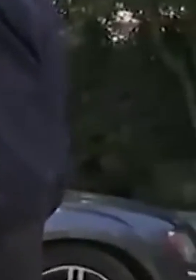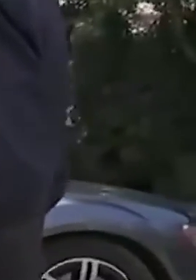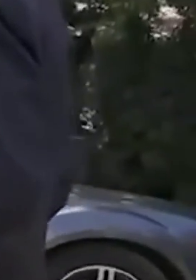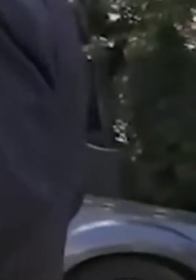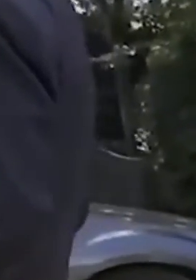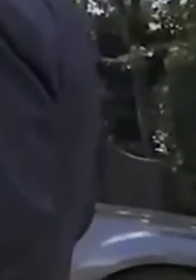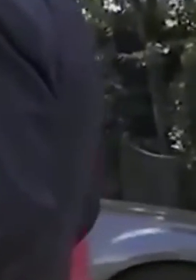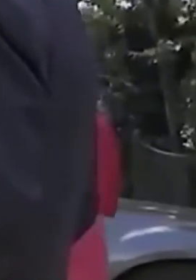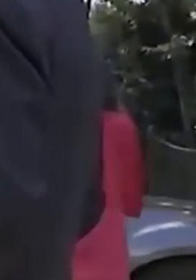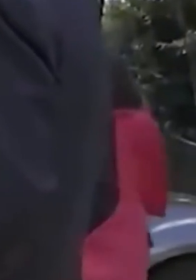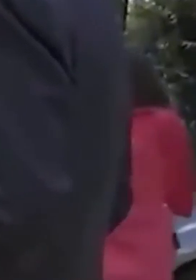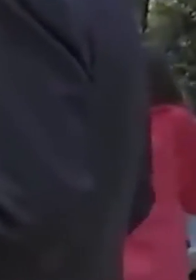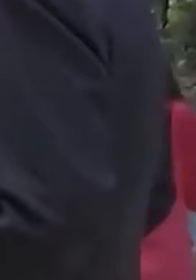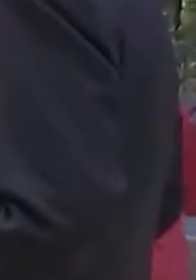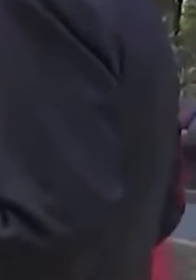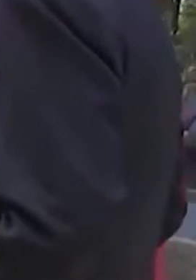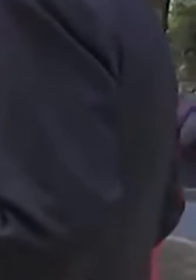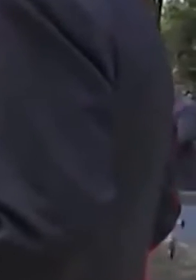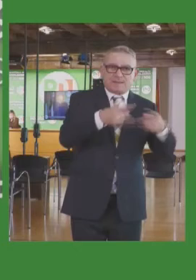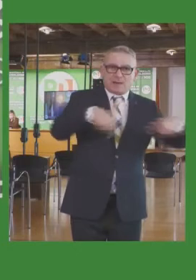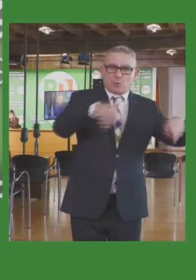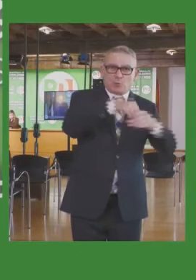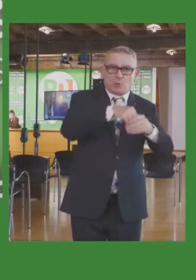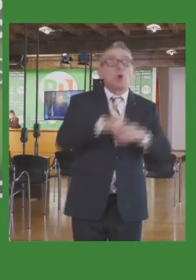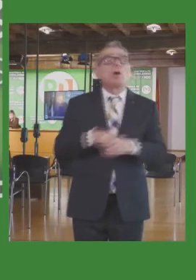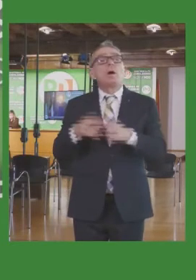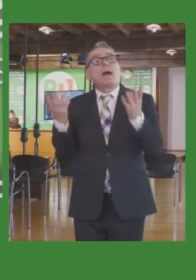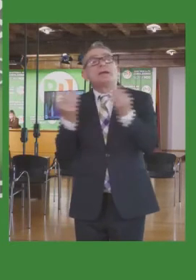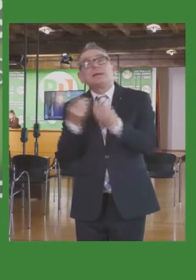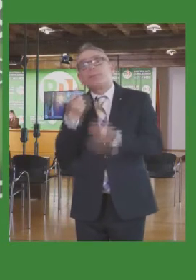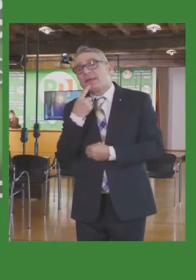agli ultimi 25 anni di storia di Silvio Berlusconi. Ad